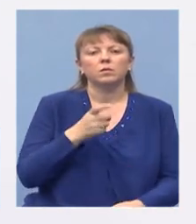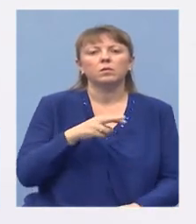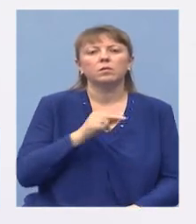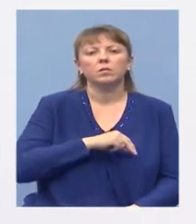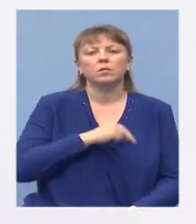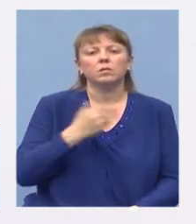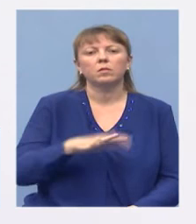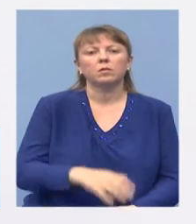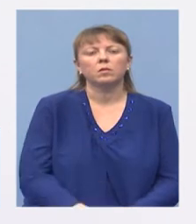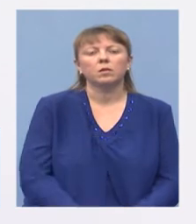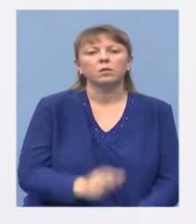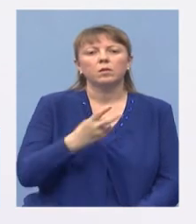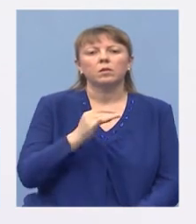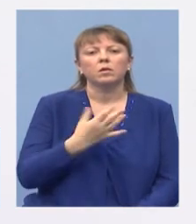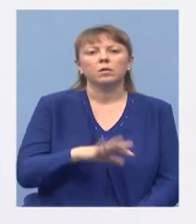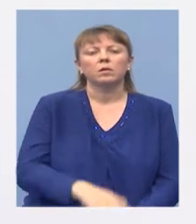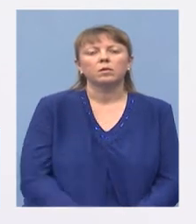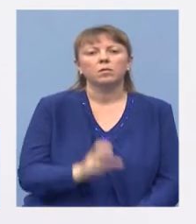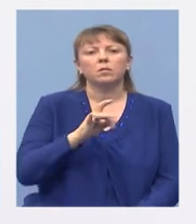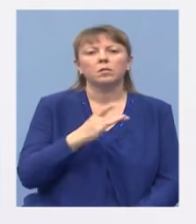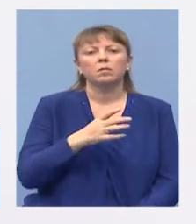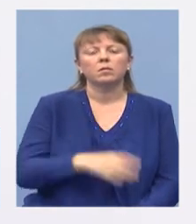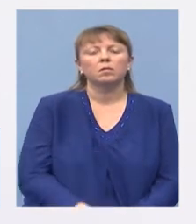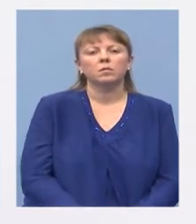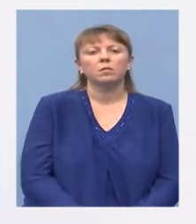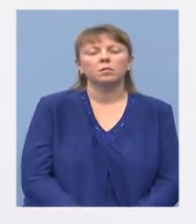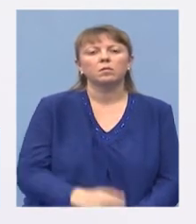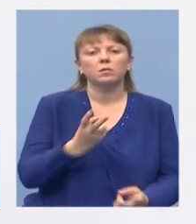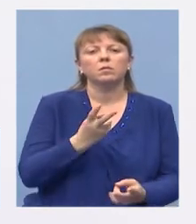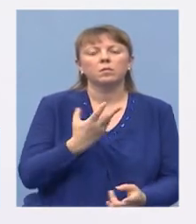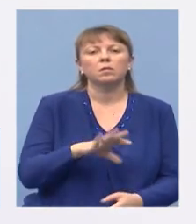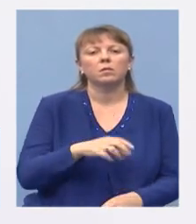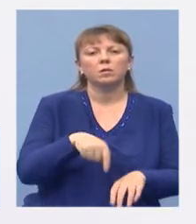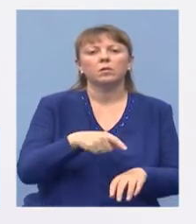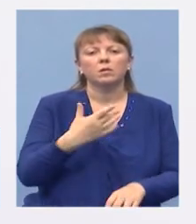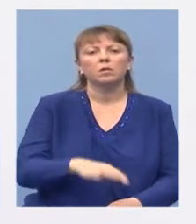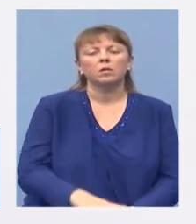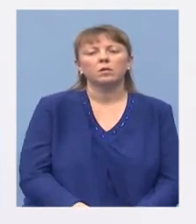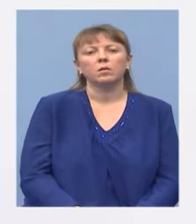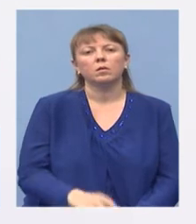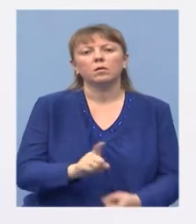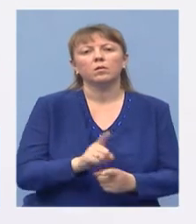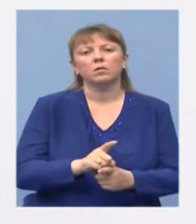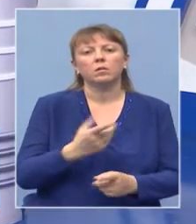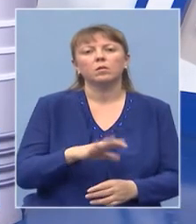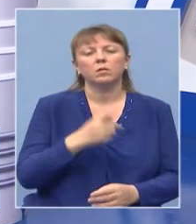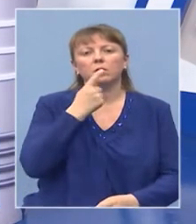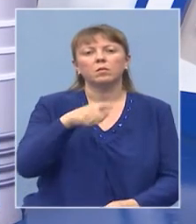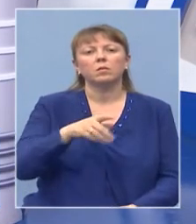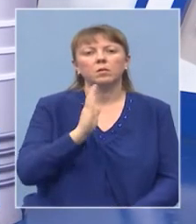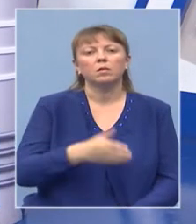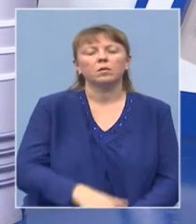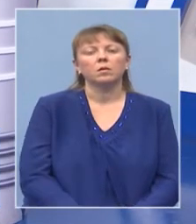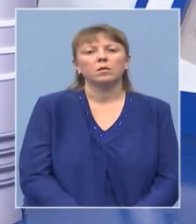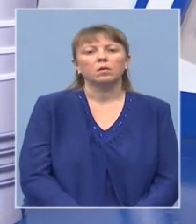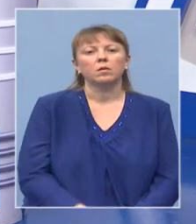которая предполагает интеграция больших баз данных, но я думаю, для этого нужно определенное количество времени, но это тоже не за горами. Большое спасибо.